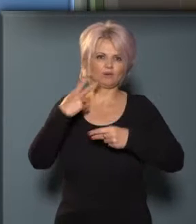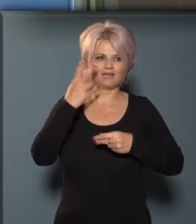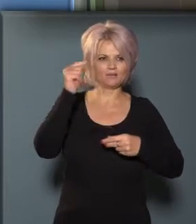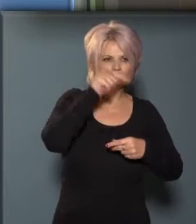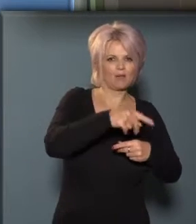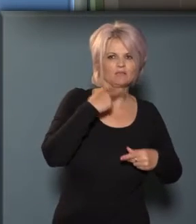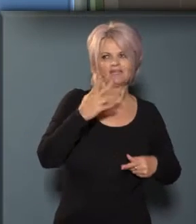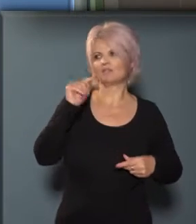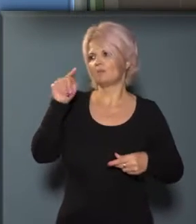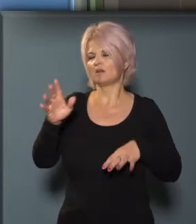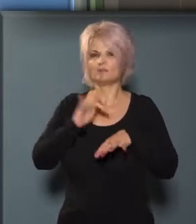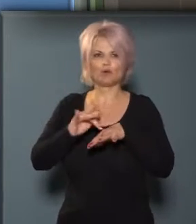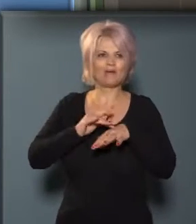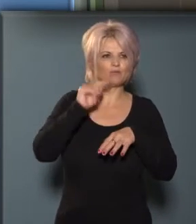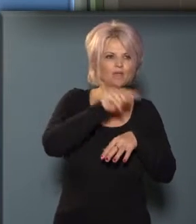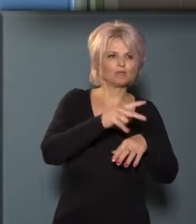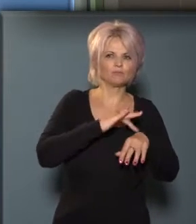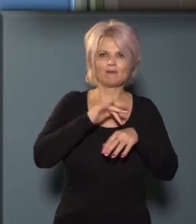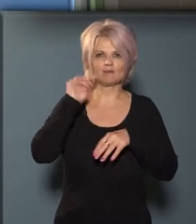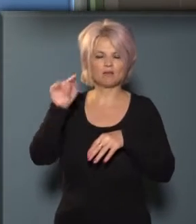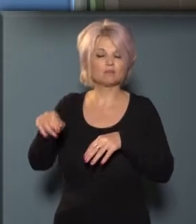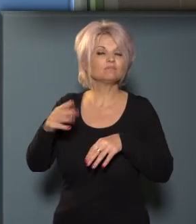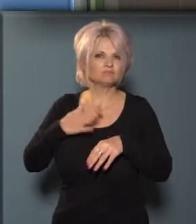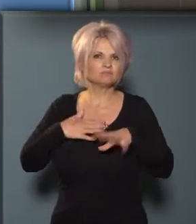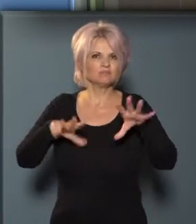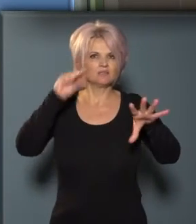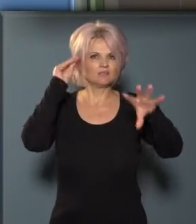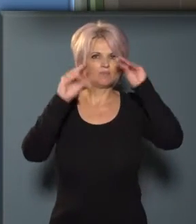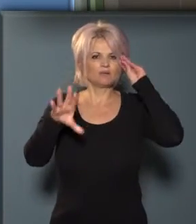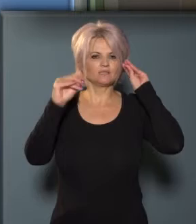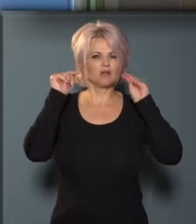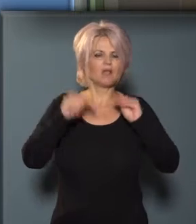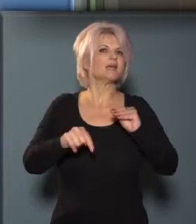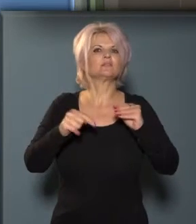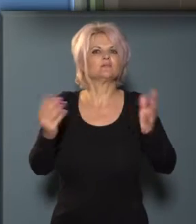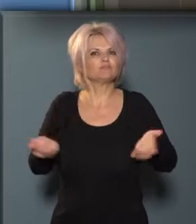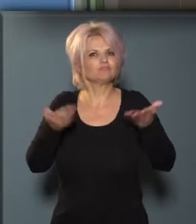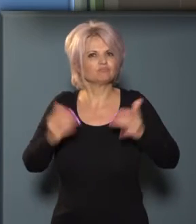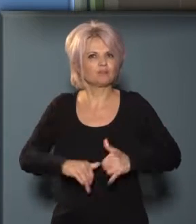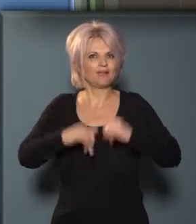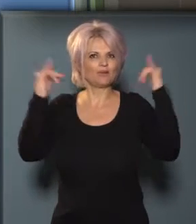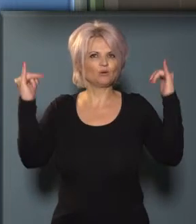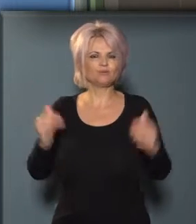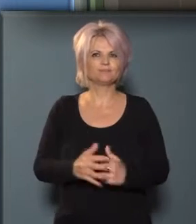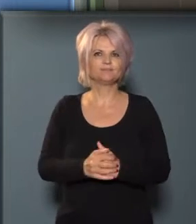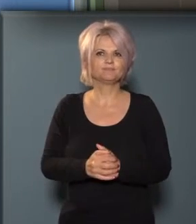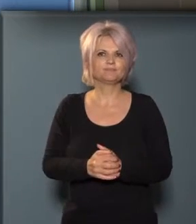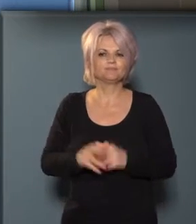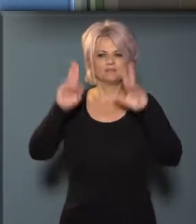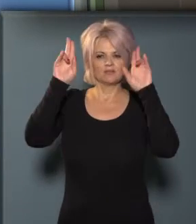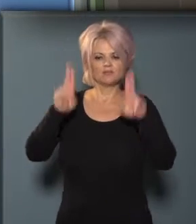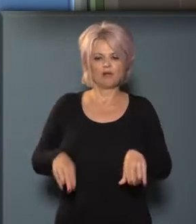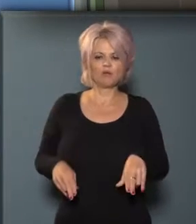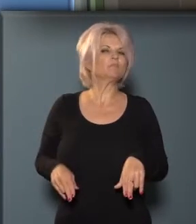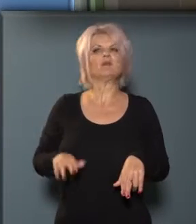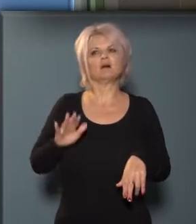nézzük meg azt, meg próbáljuk ki. Tehát azért én ezt tapasztalom, hogy ez is azért már egy kicsit fellendülőben van. Valóban ott van egy picit